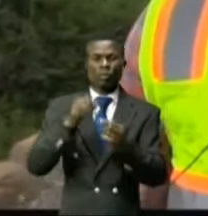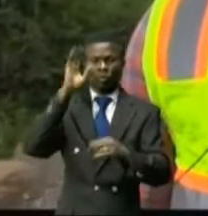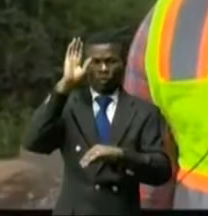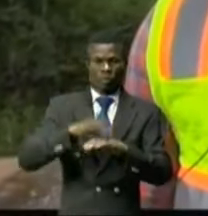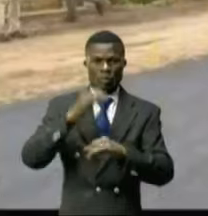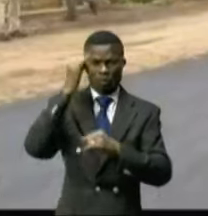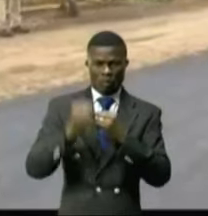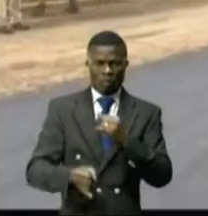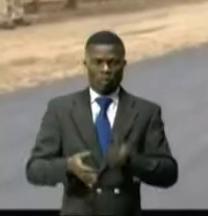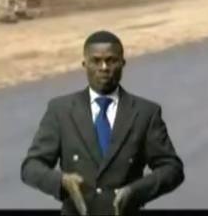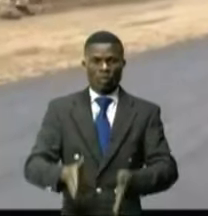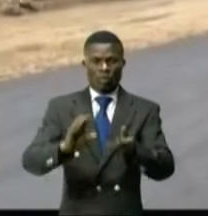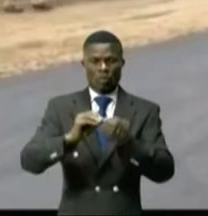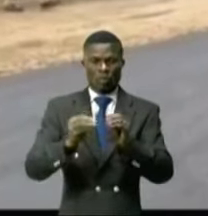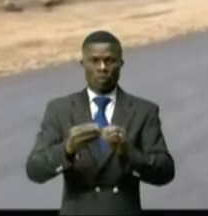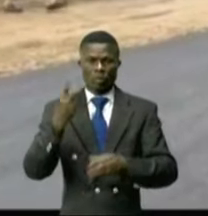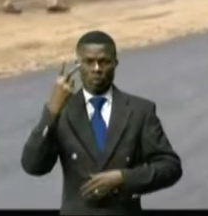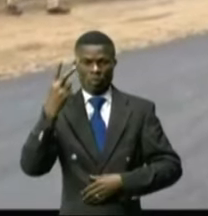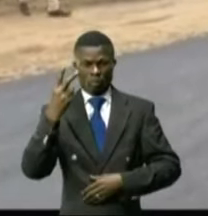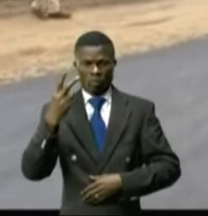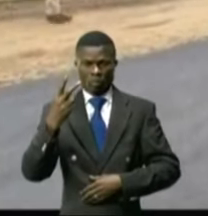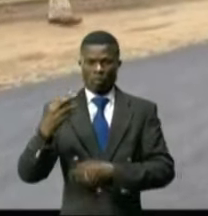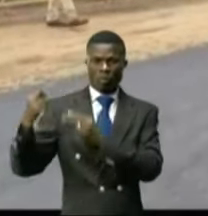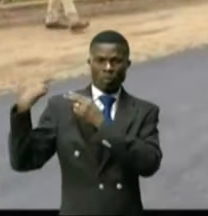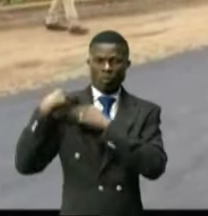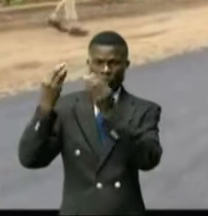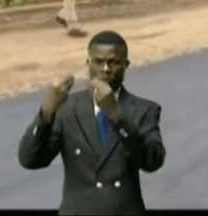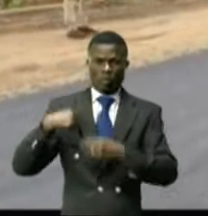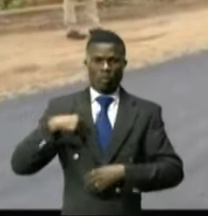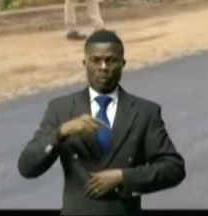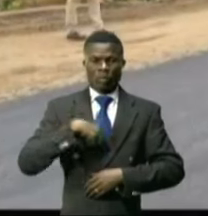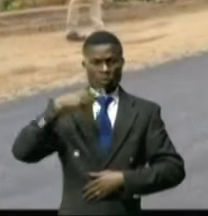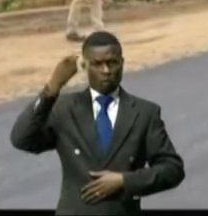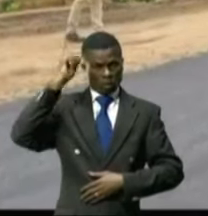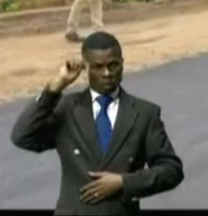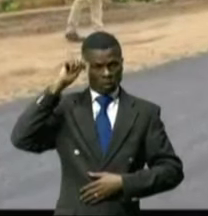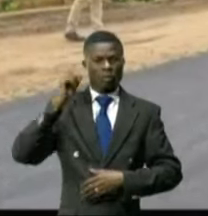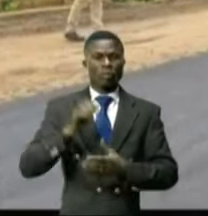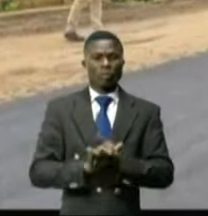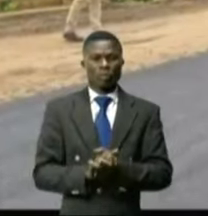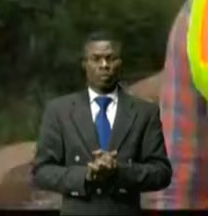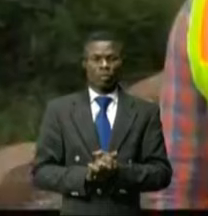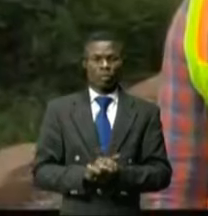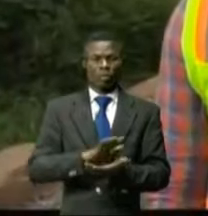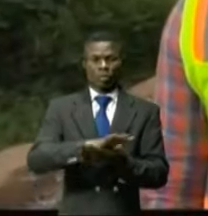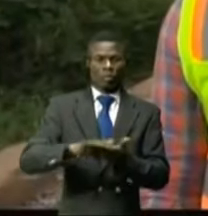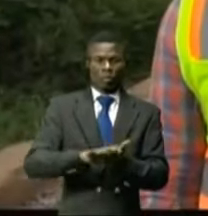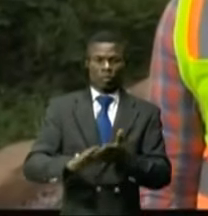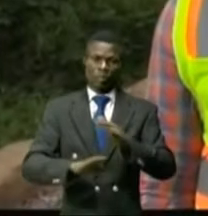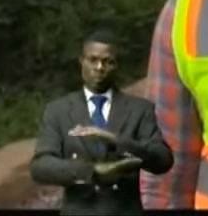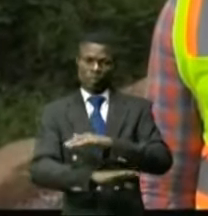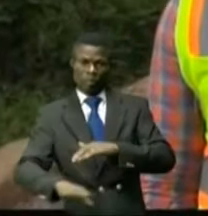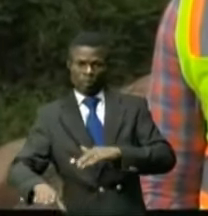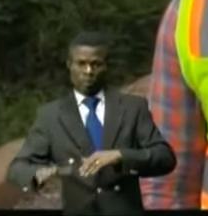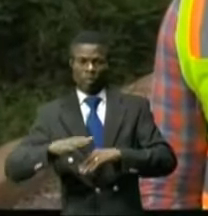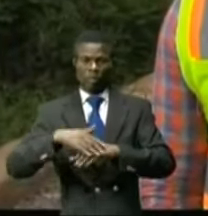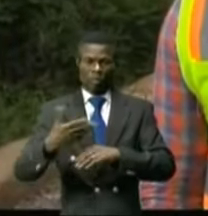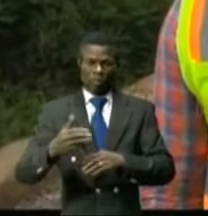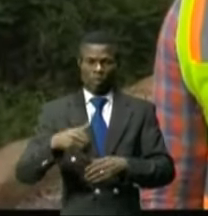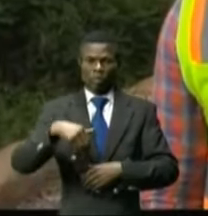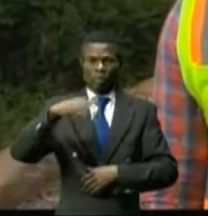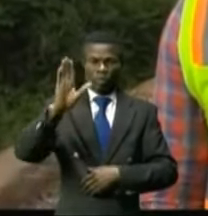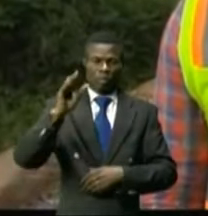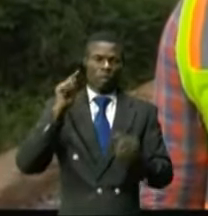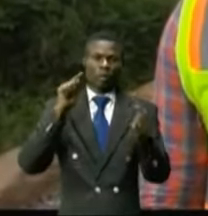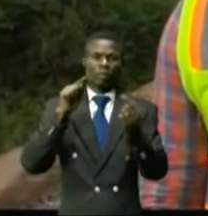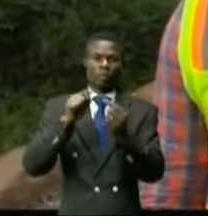ici, la R&D, les tâches que nous avions. Nous sommes en train de mettre la dernière couche et puis on va se diriger